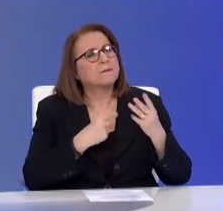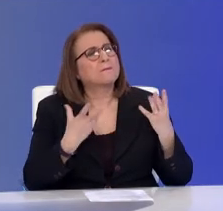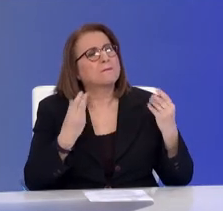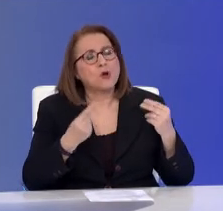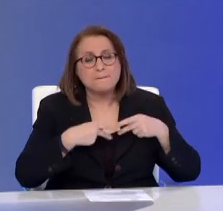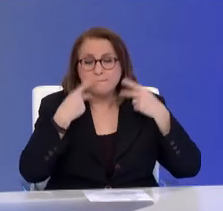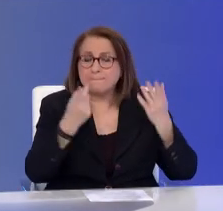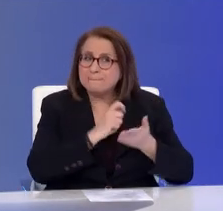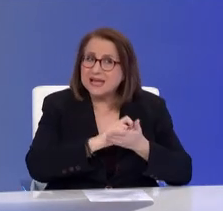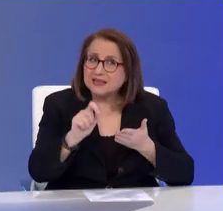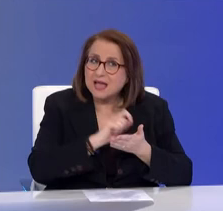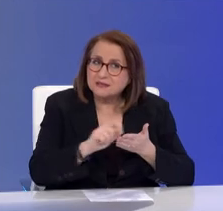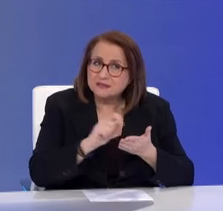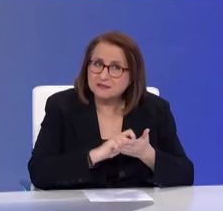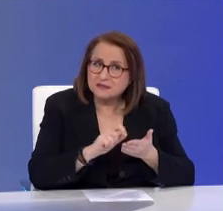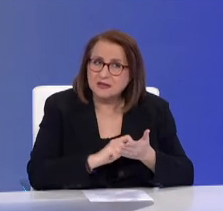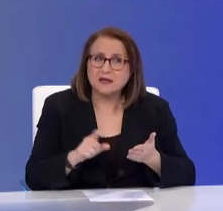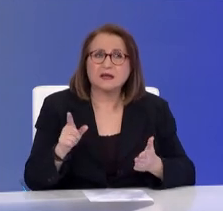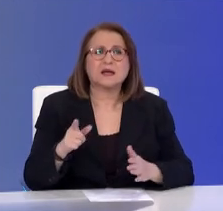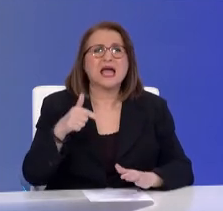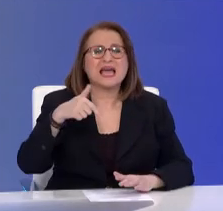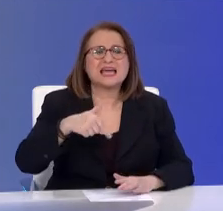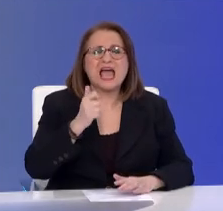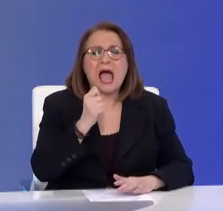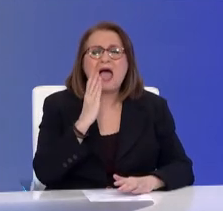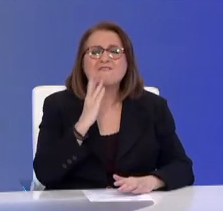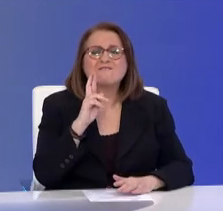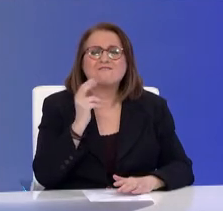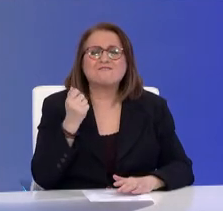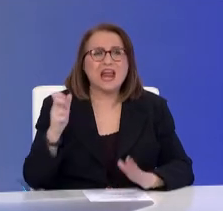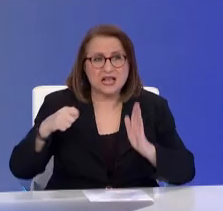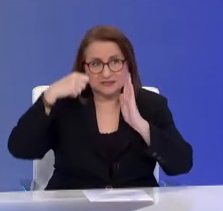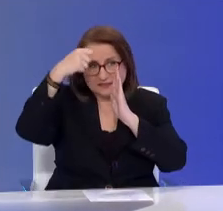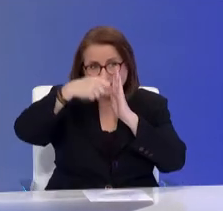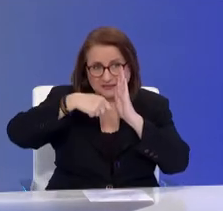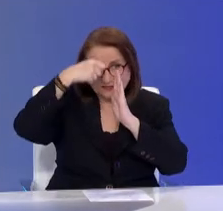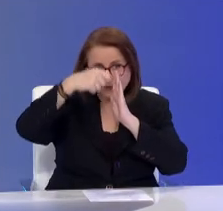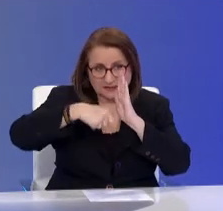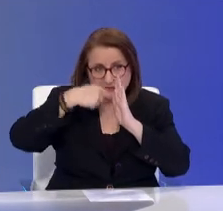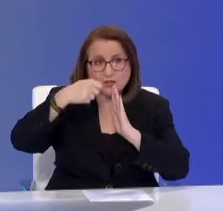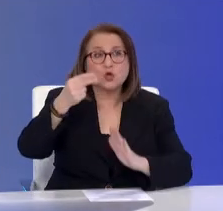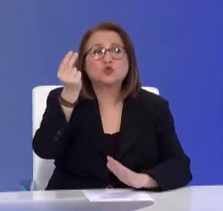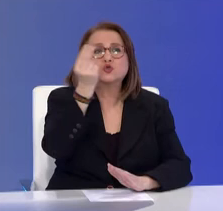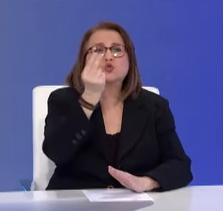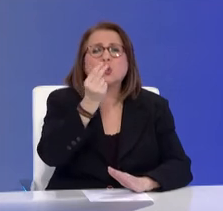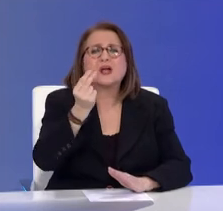προσωπικότητων του Κώστα Γαβρά, του Φασιανού.